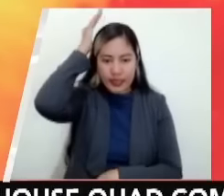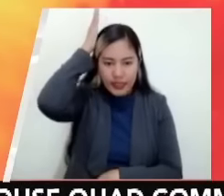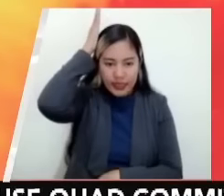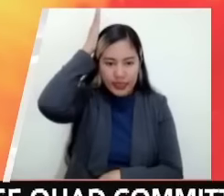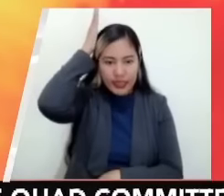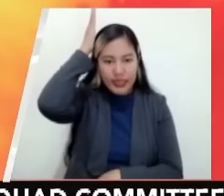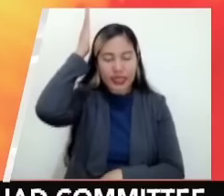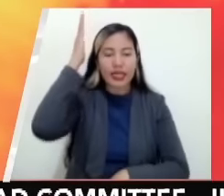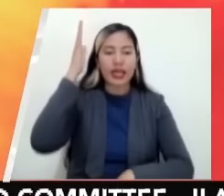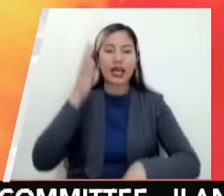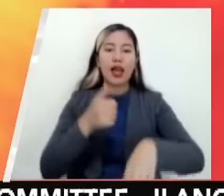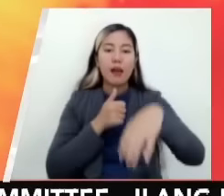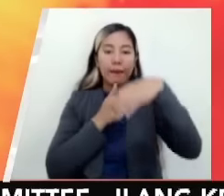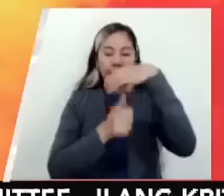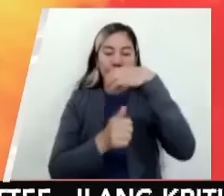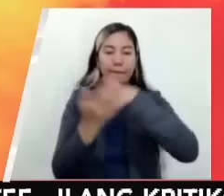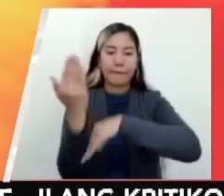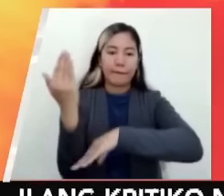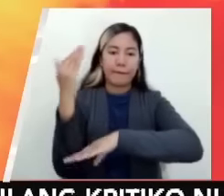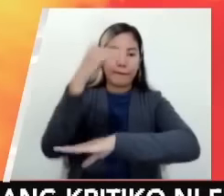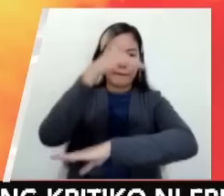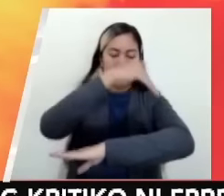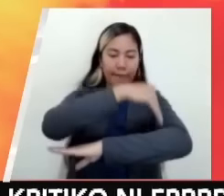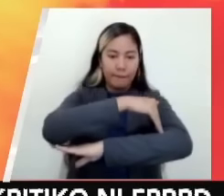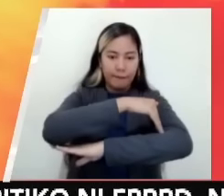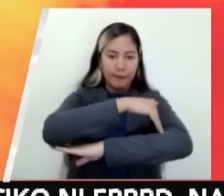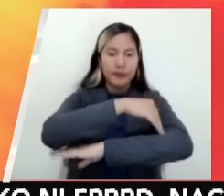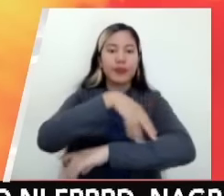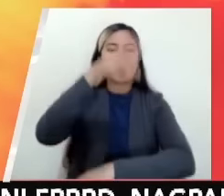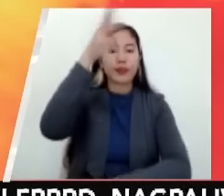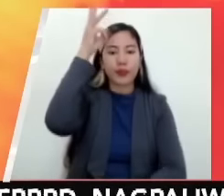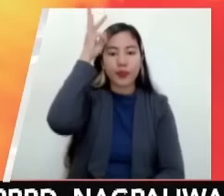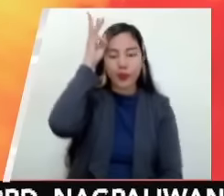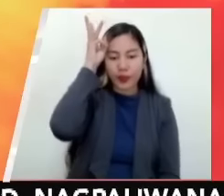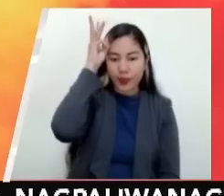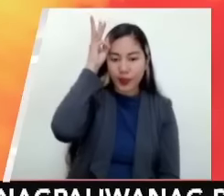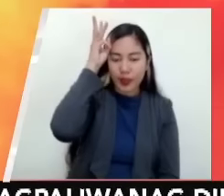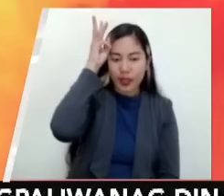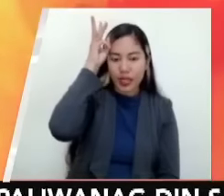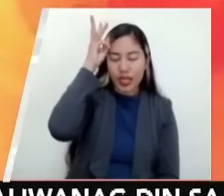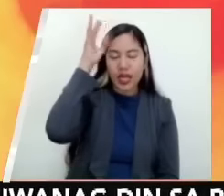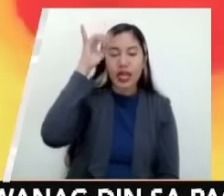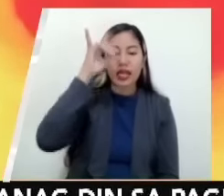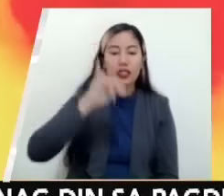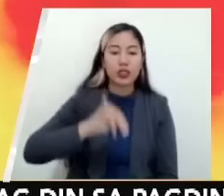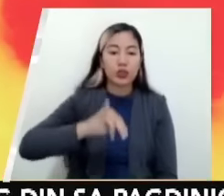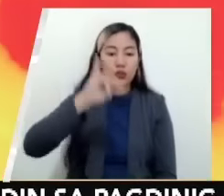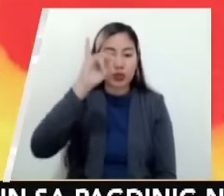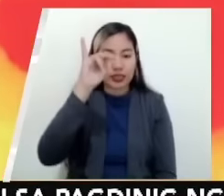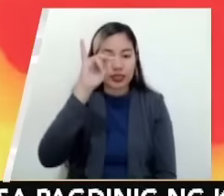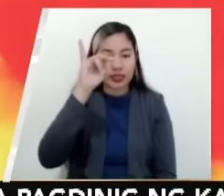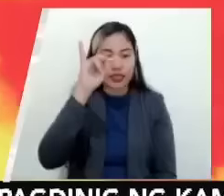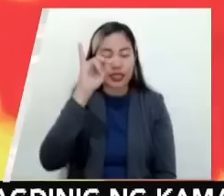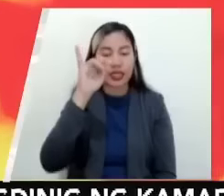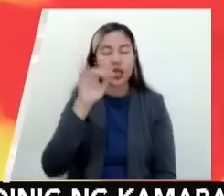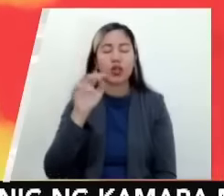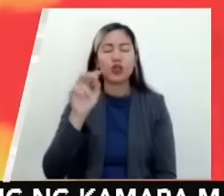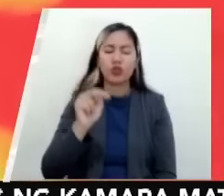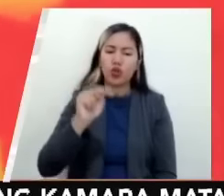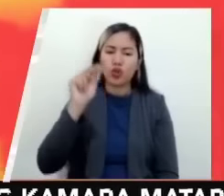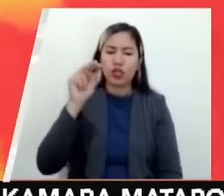Province, eastern portion ng Ifugao, nalalabing bahagi ng Ilocos Norte at northern portion ng